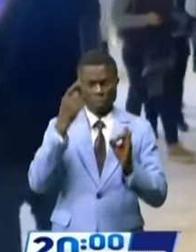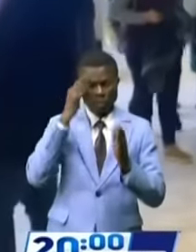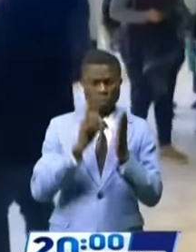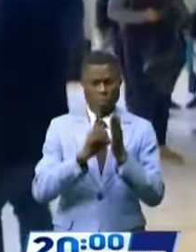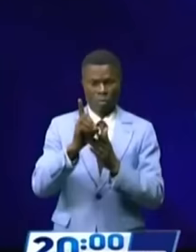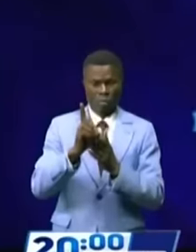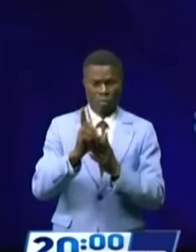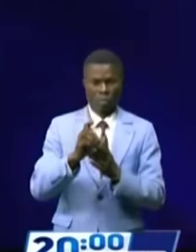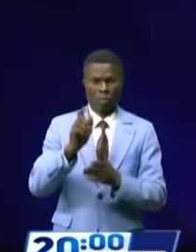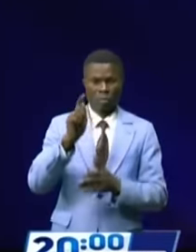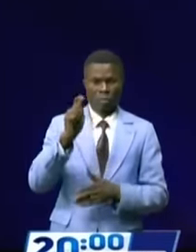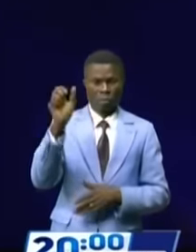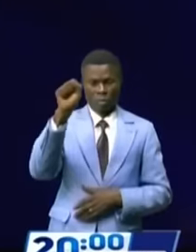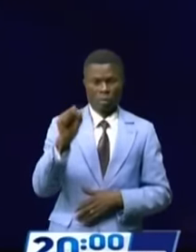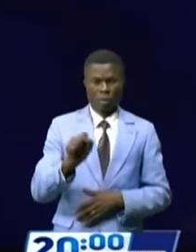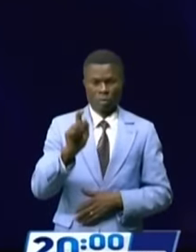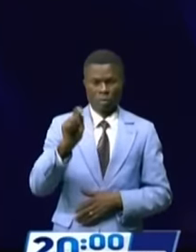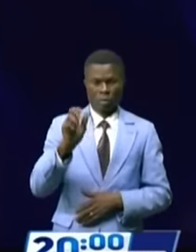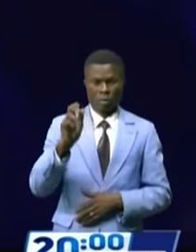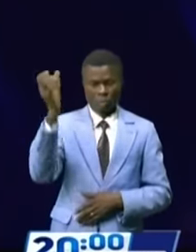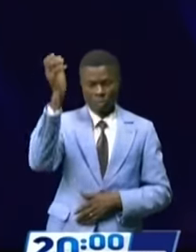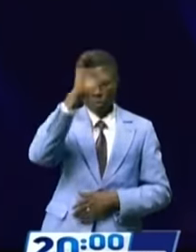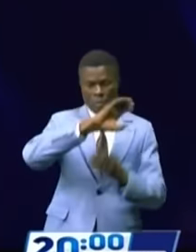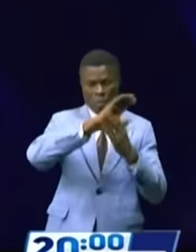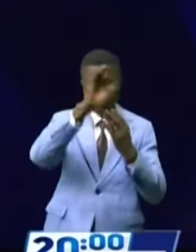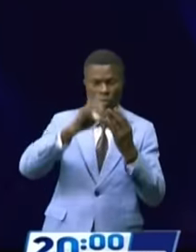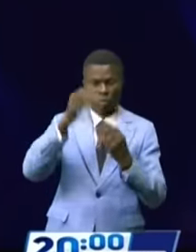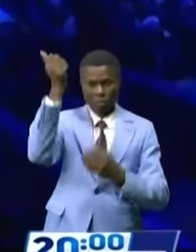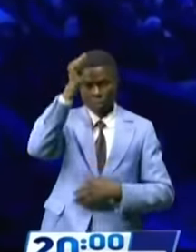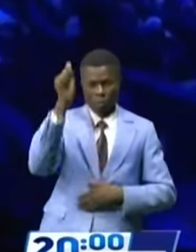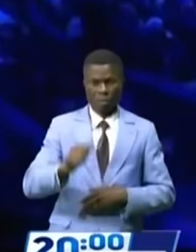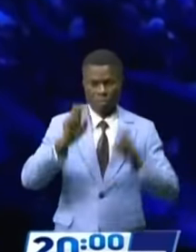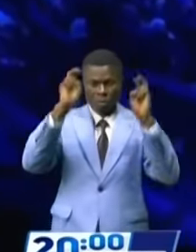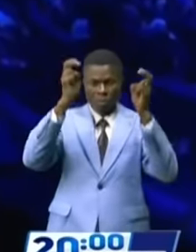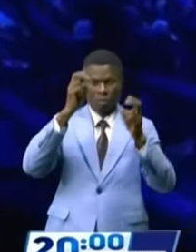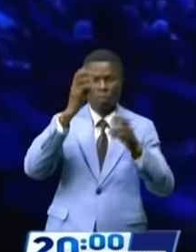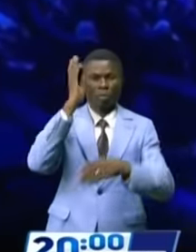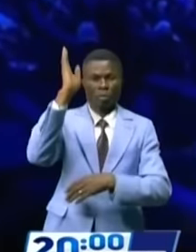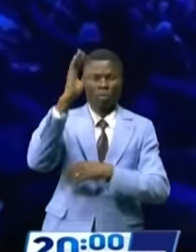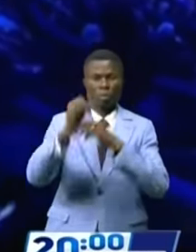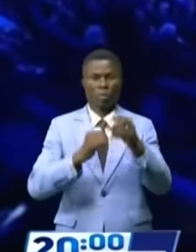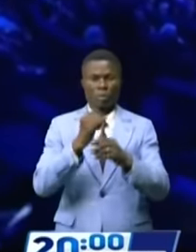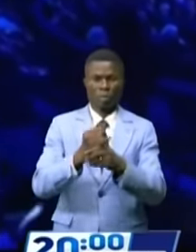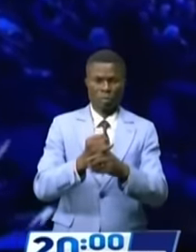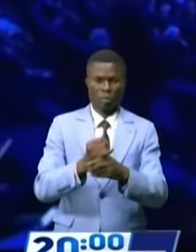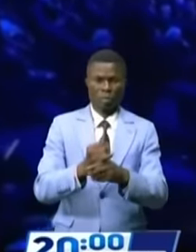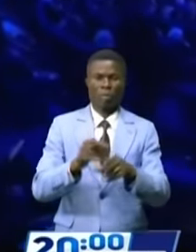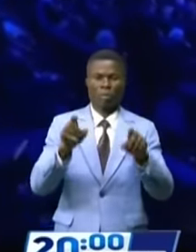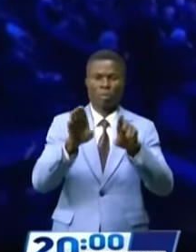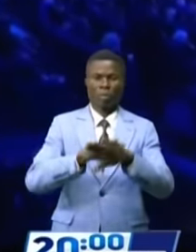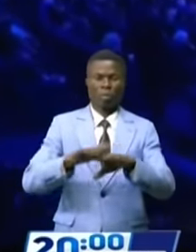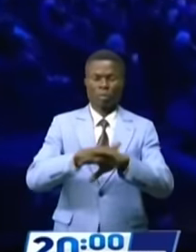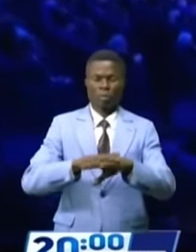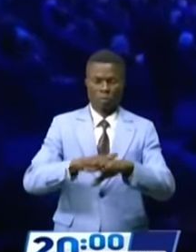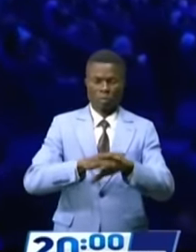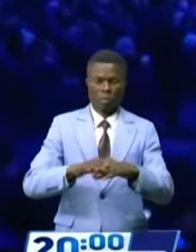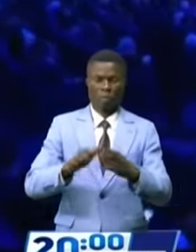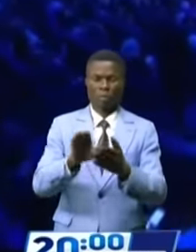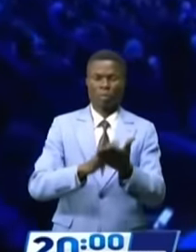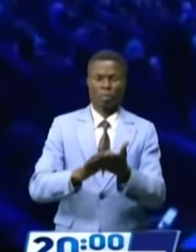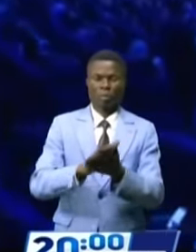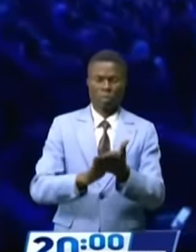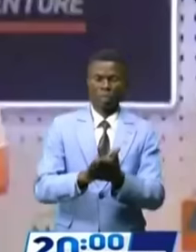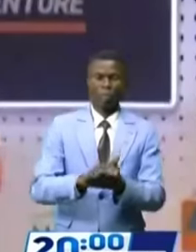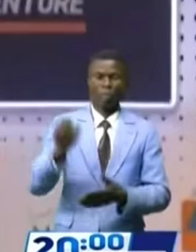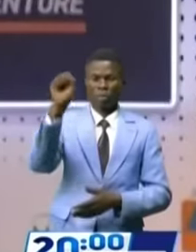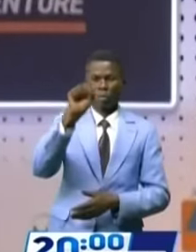développement du start-up du continent africain, c'est là le thème de la conférence internationale sur les start-up africains qui s'est tenue en